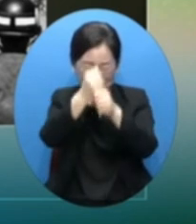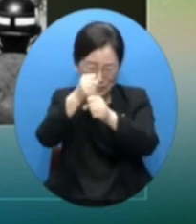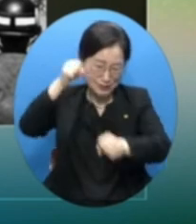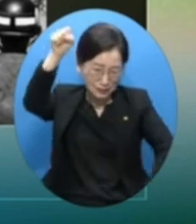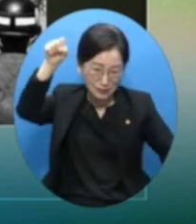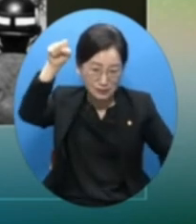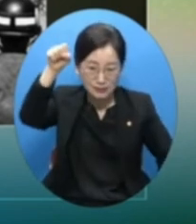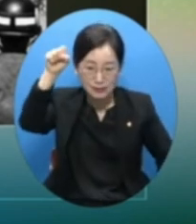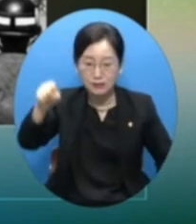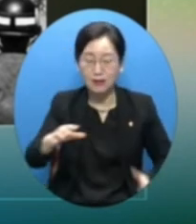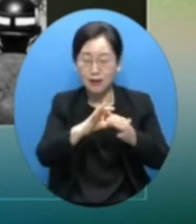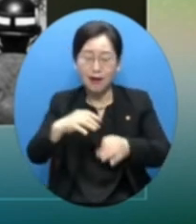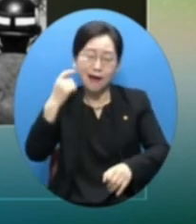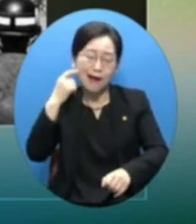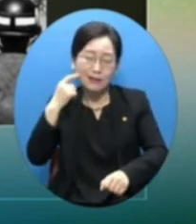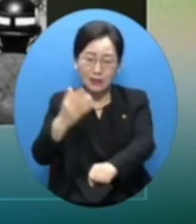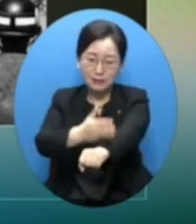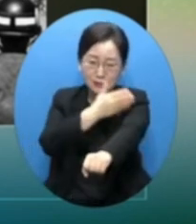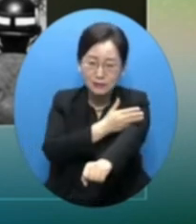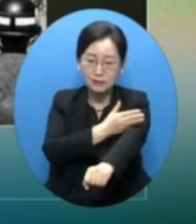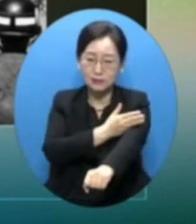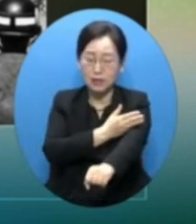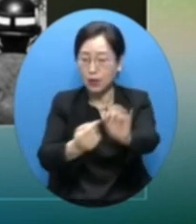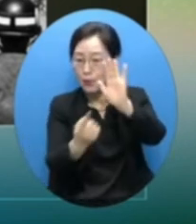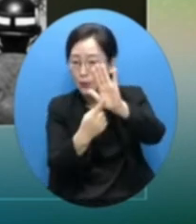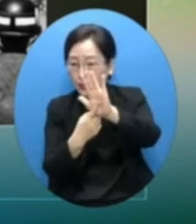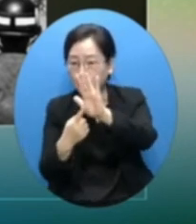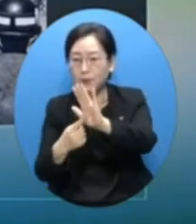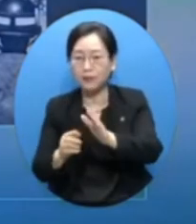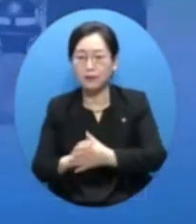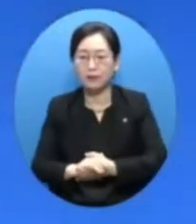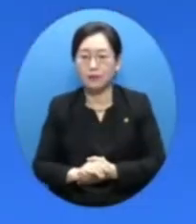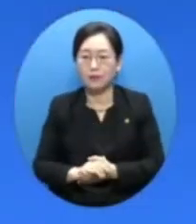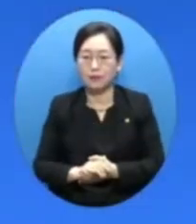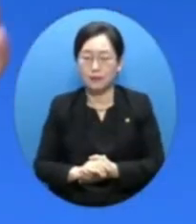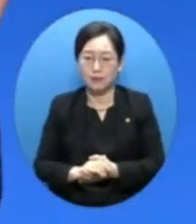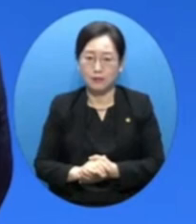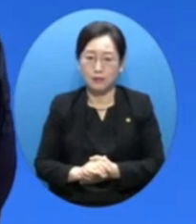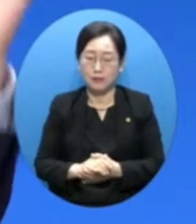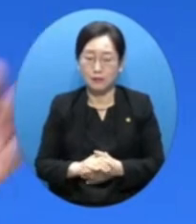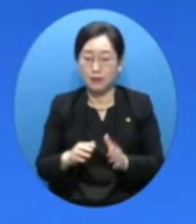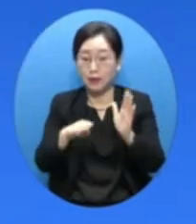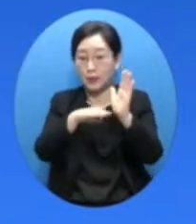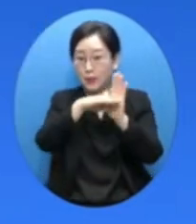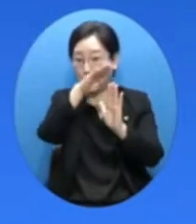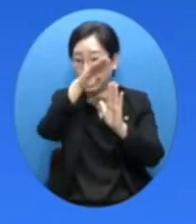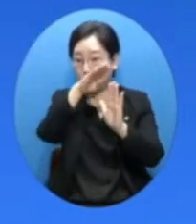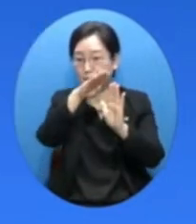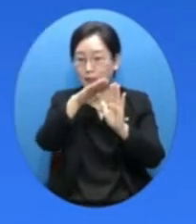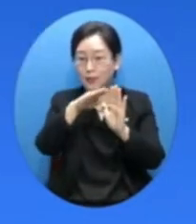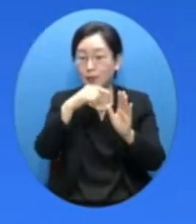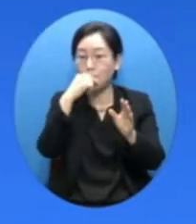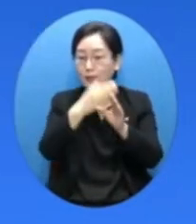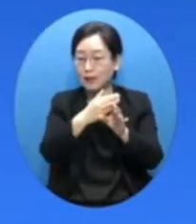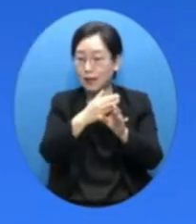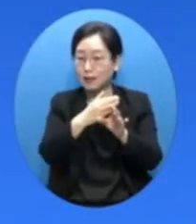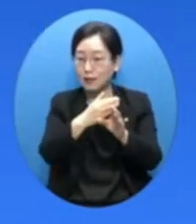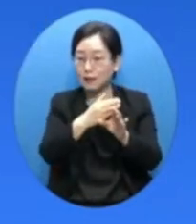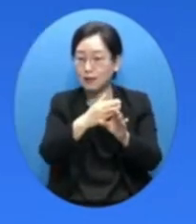없었습니다. 가짜뉴스가 온 나라를 뒤덮었습니다. 그러면서 월맹군이